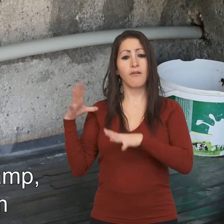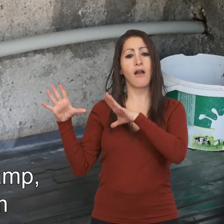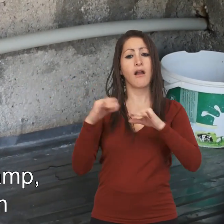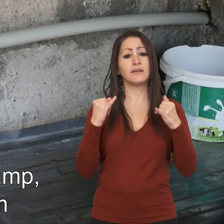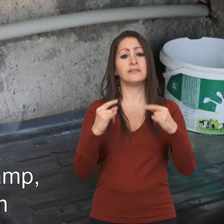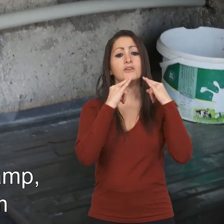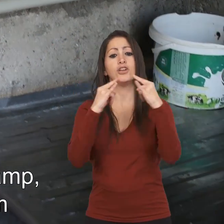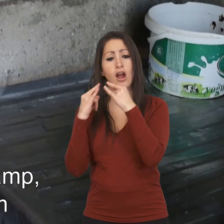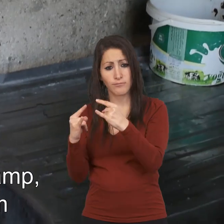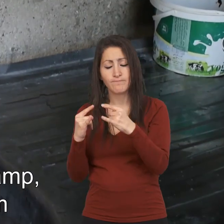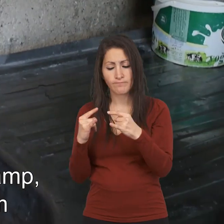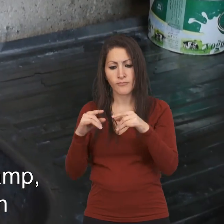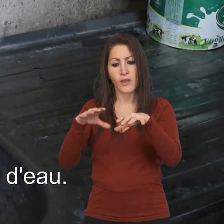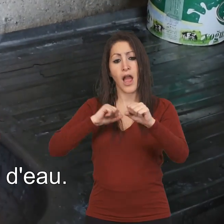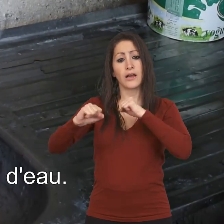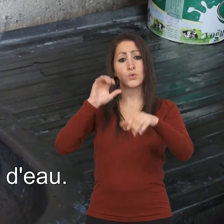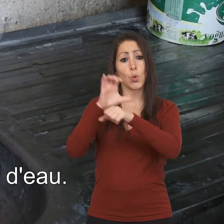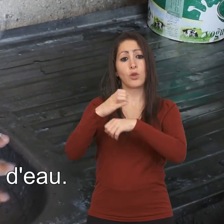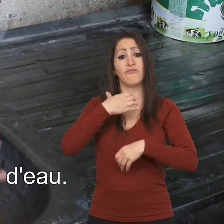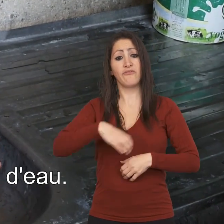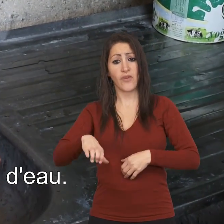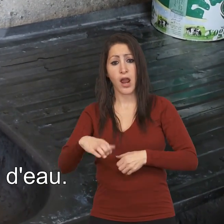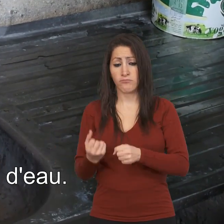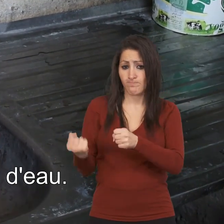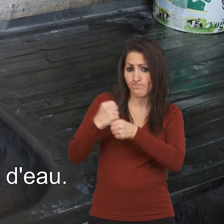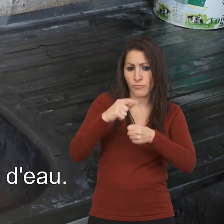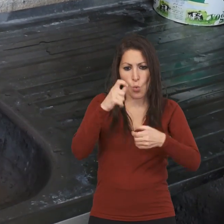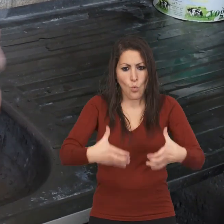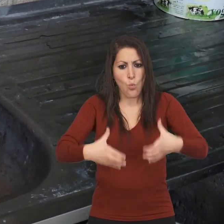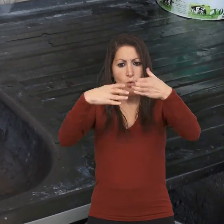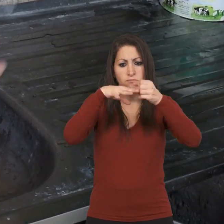Avant qu'on arrive au camp, Action contre la faim avait installé tout le réseau d'eau.